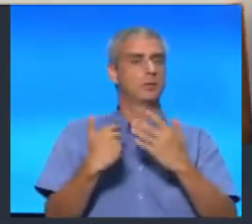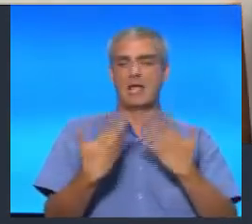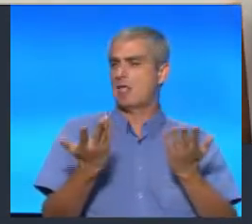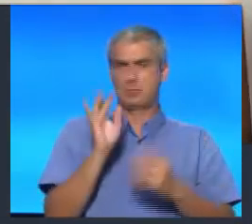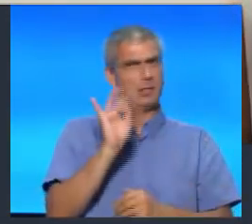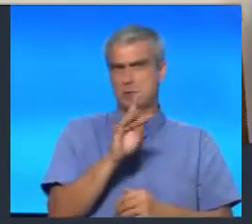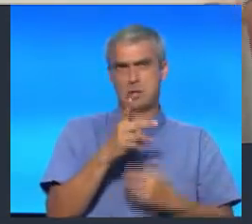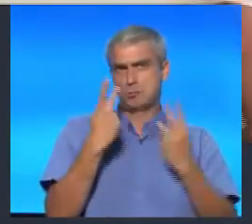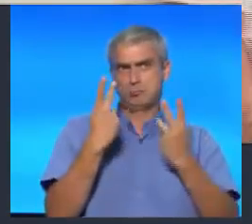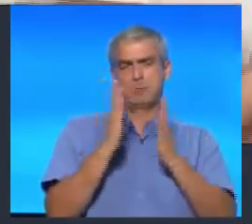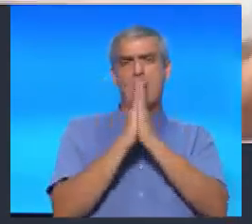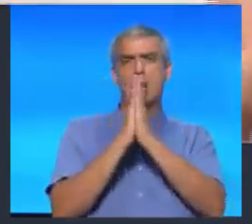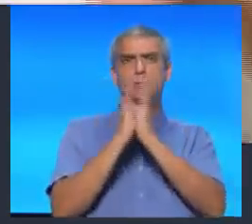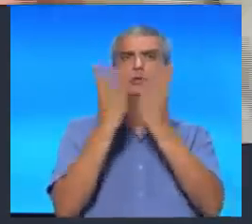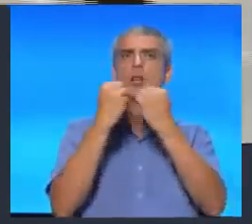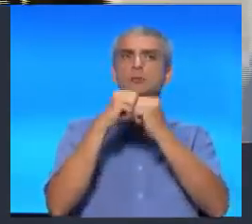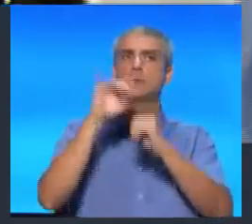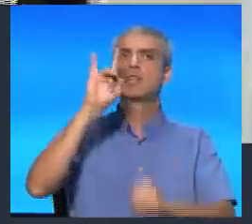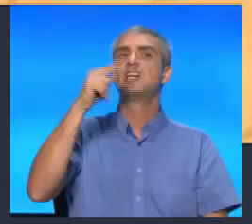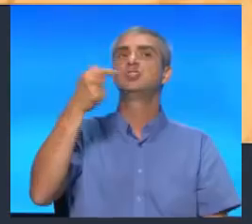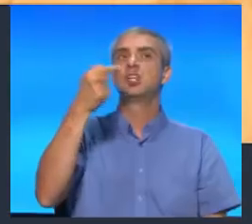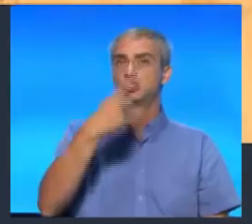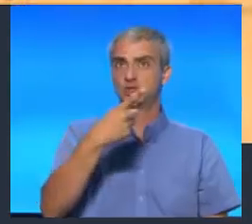התנגדות עקרונית לבקשת משפחת חג'אג'.